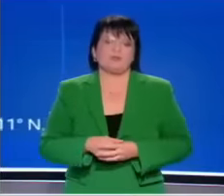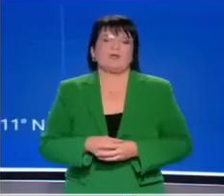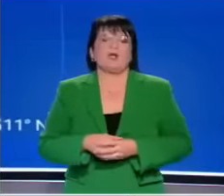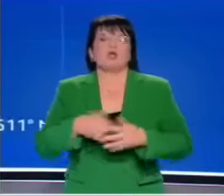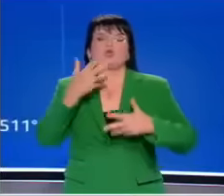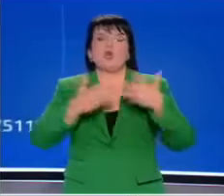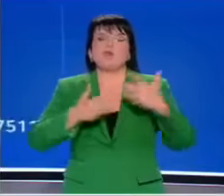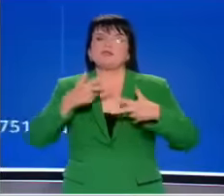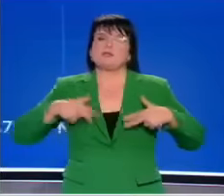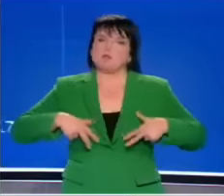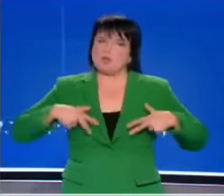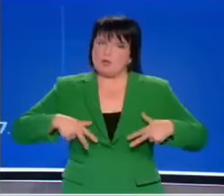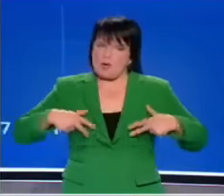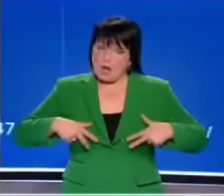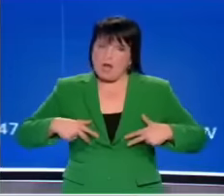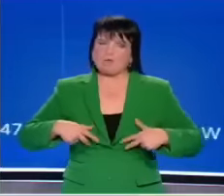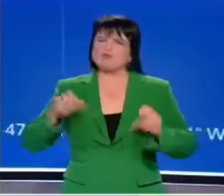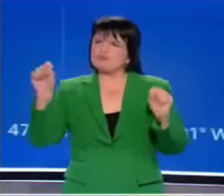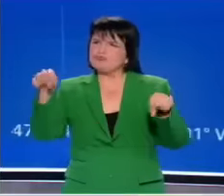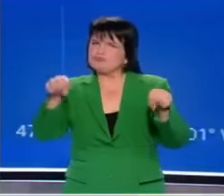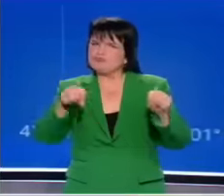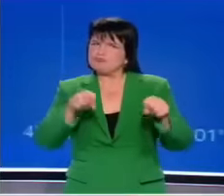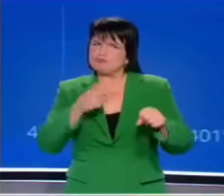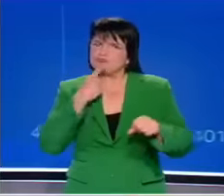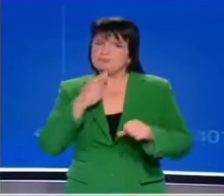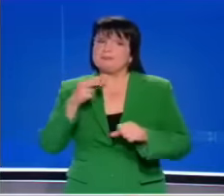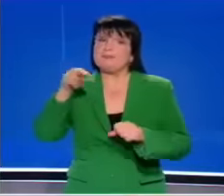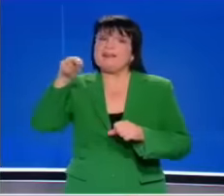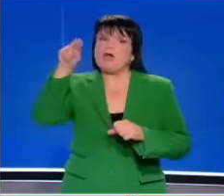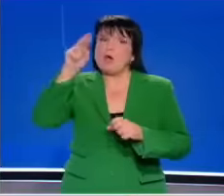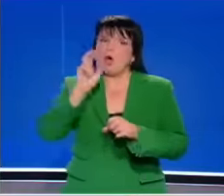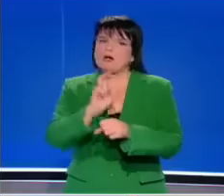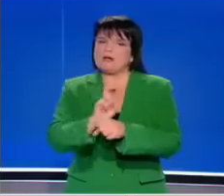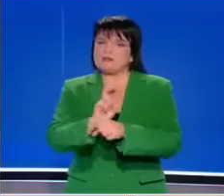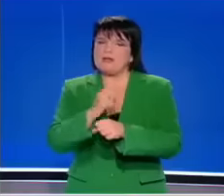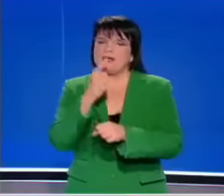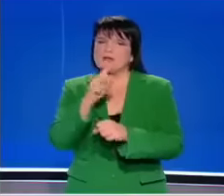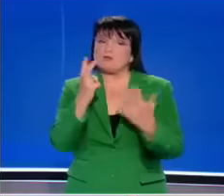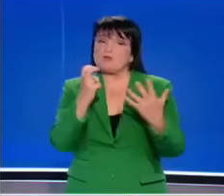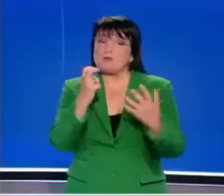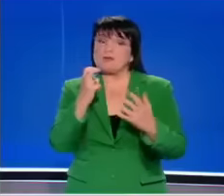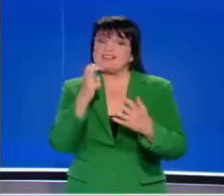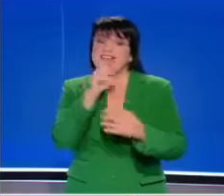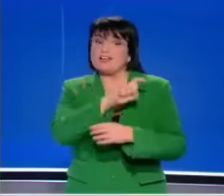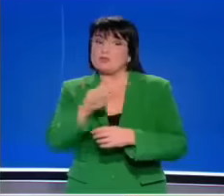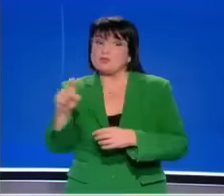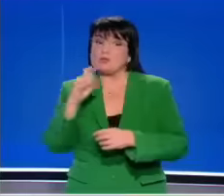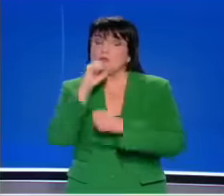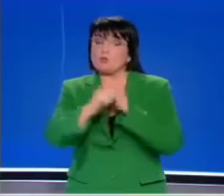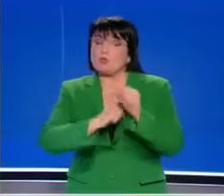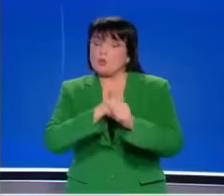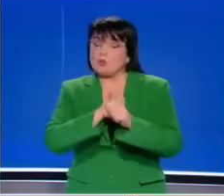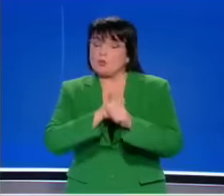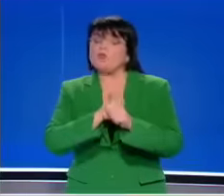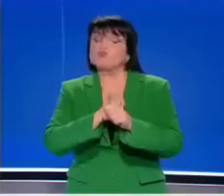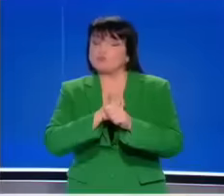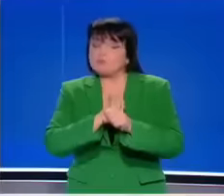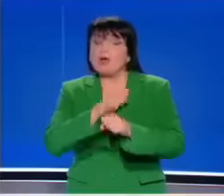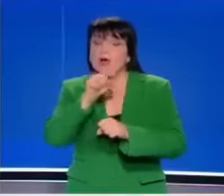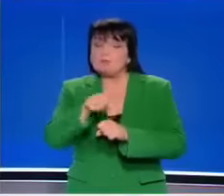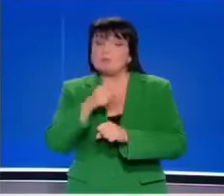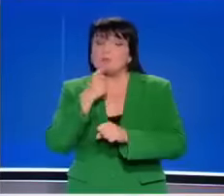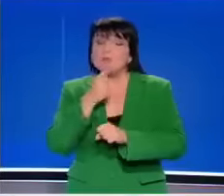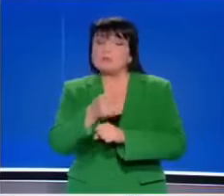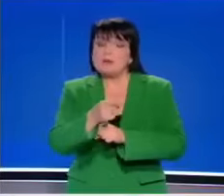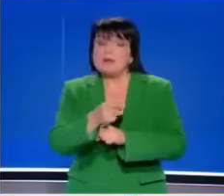λογιστήριο του κράτους έχει συμφωνήσει με τα νούμερα μας εκεί πέρα και τα βγάζει πλεονασματικά 170 εκατομμύρια το χρόνο εντάξει άρα λοιπόν αυτό που λέμε